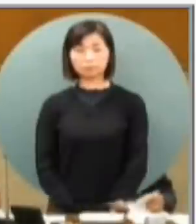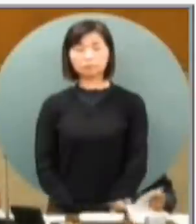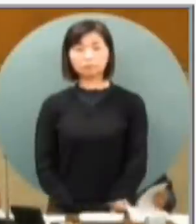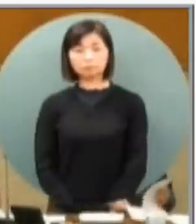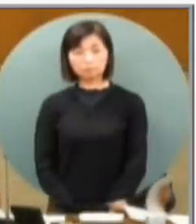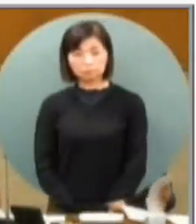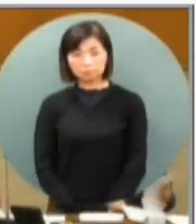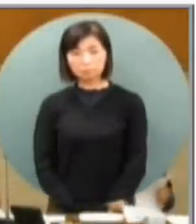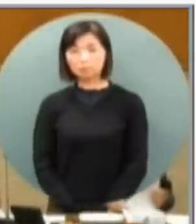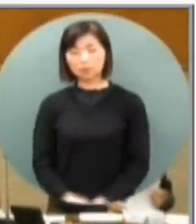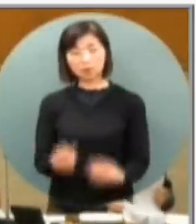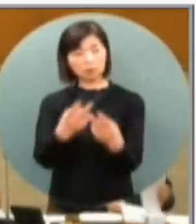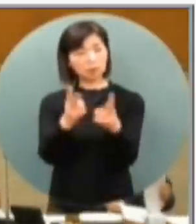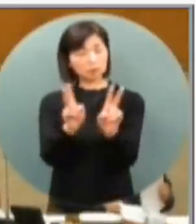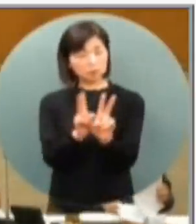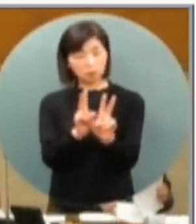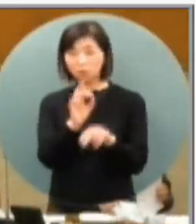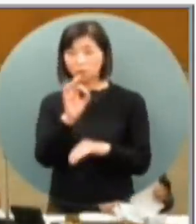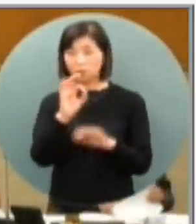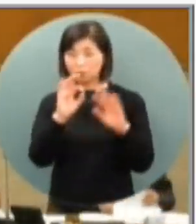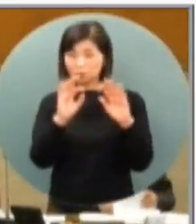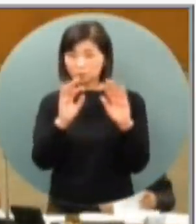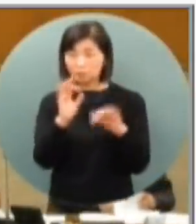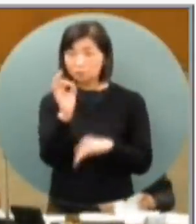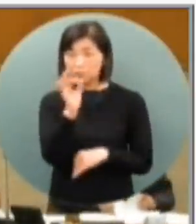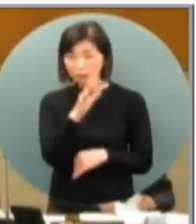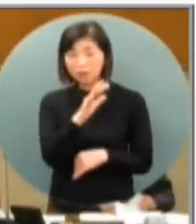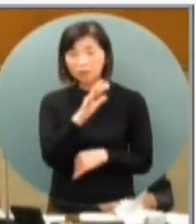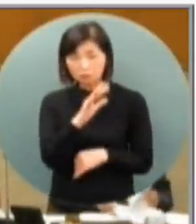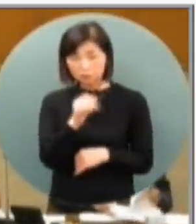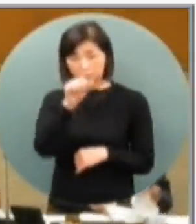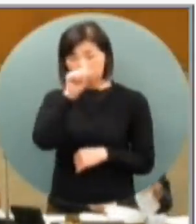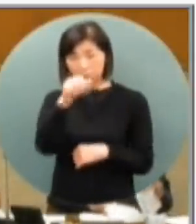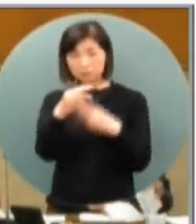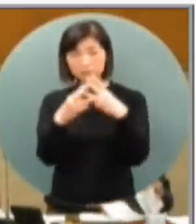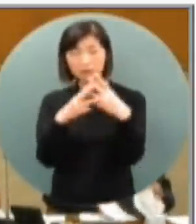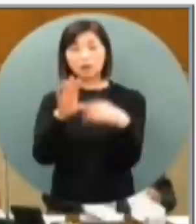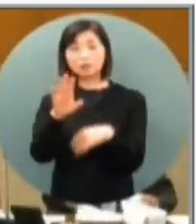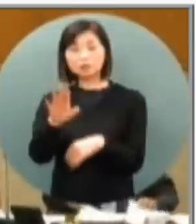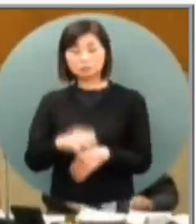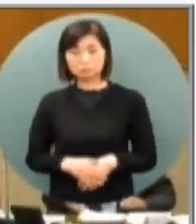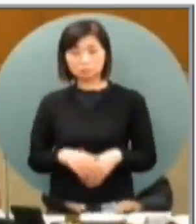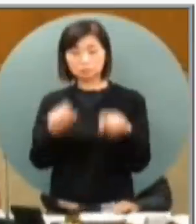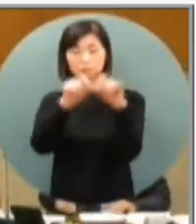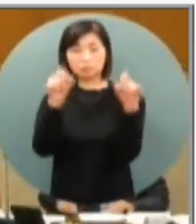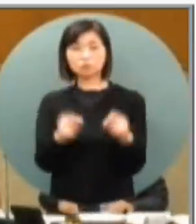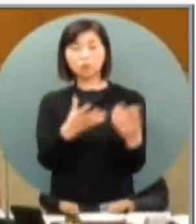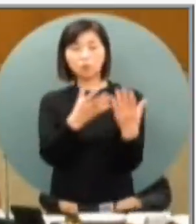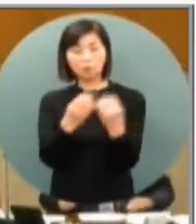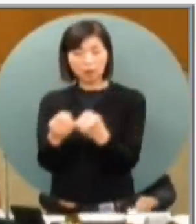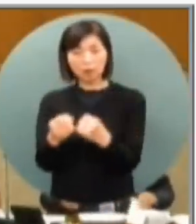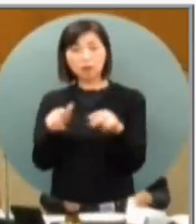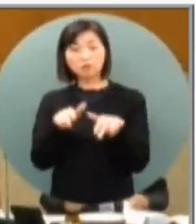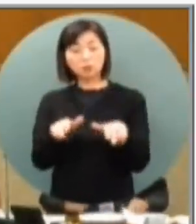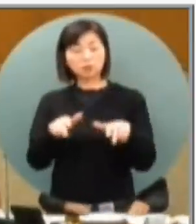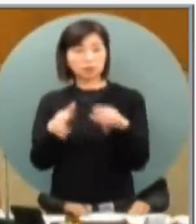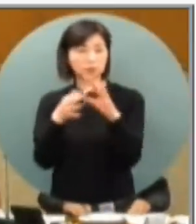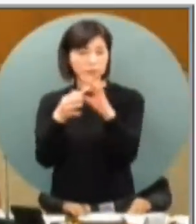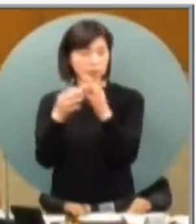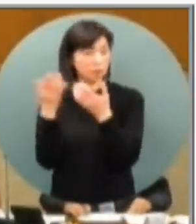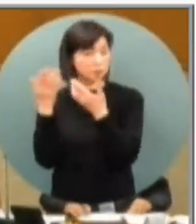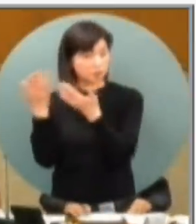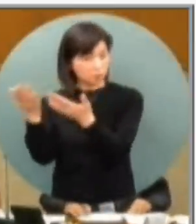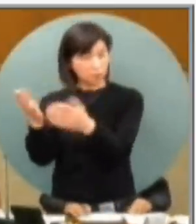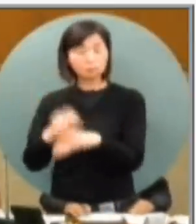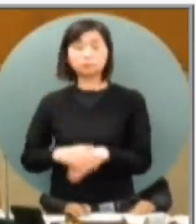無所属の吉田であります。童話行政について質問をさせていただきますが、知